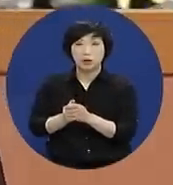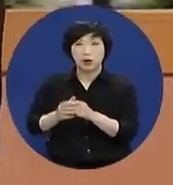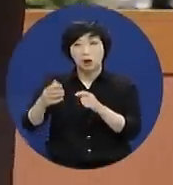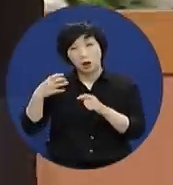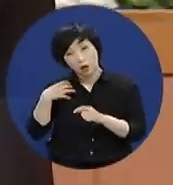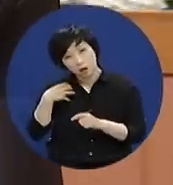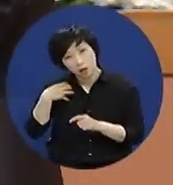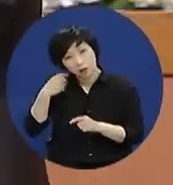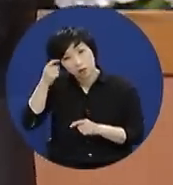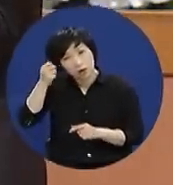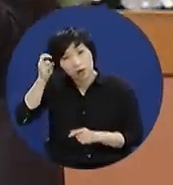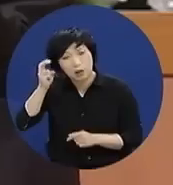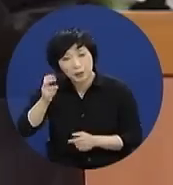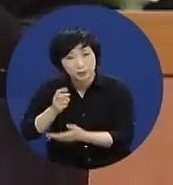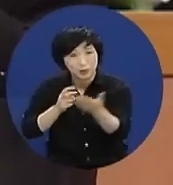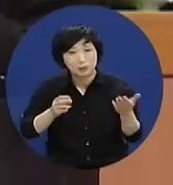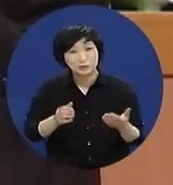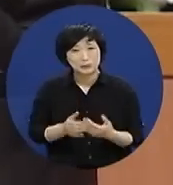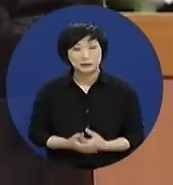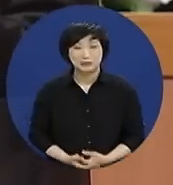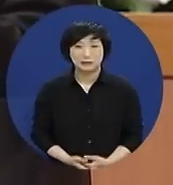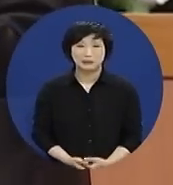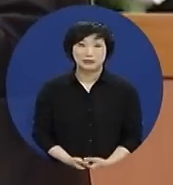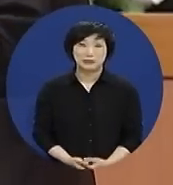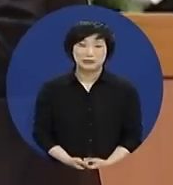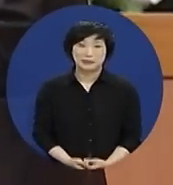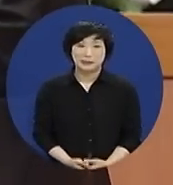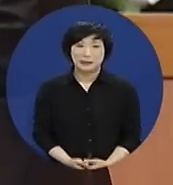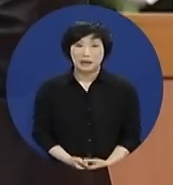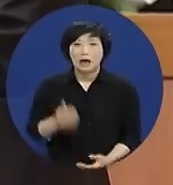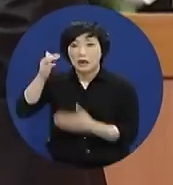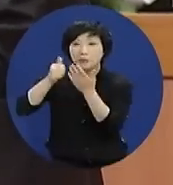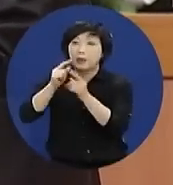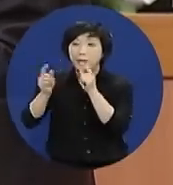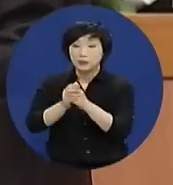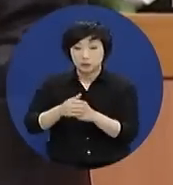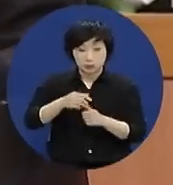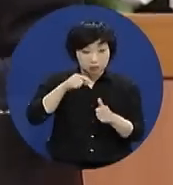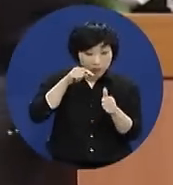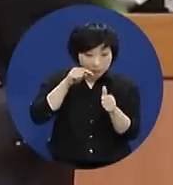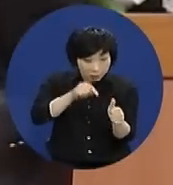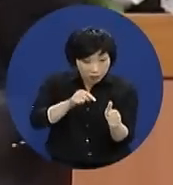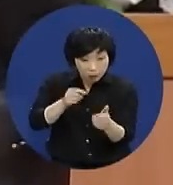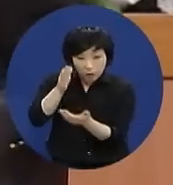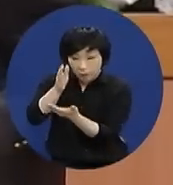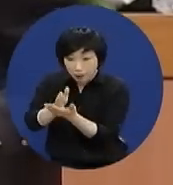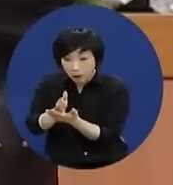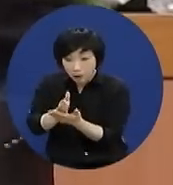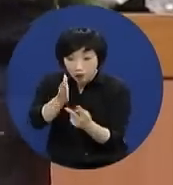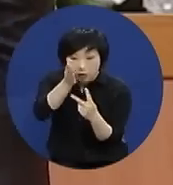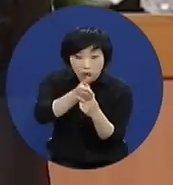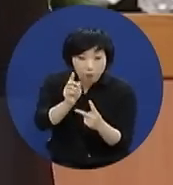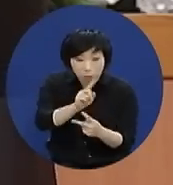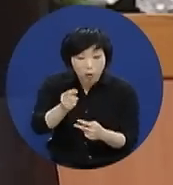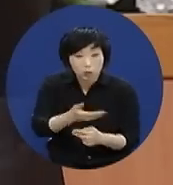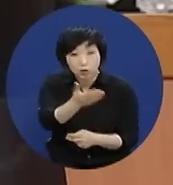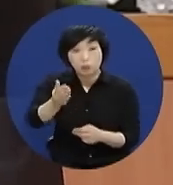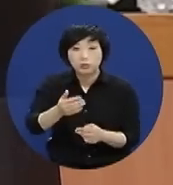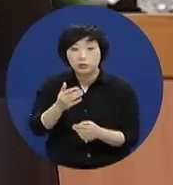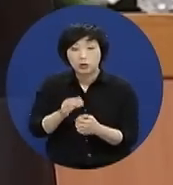でしょうか私たちは神の御言葉が何をしなさいと言われたのか何をしてはいけないと言われた